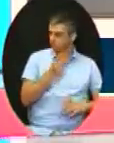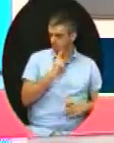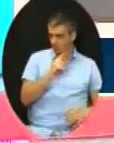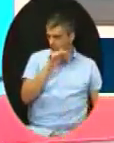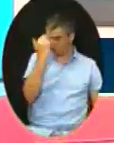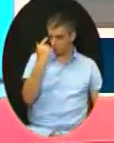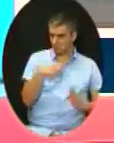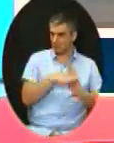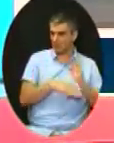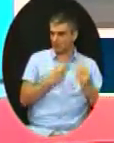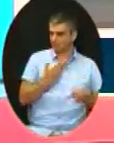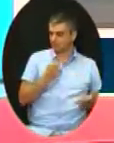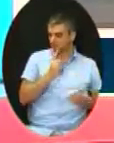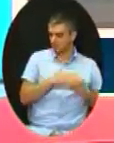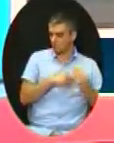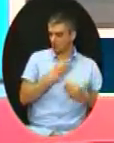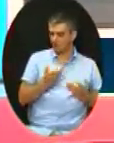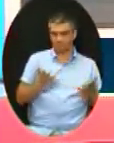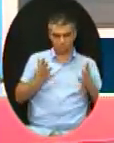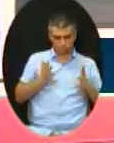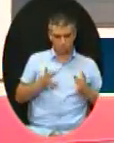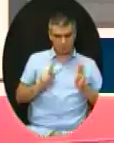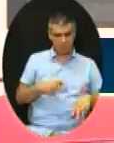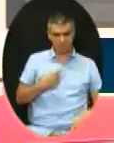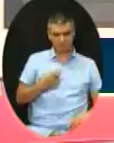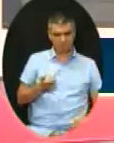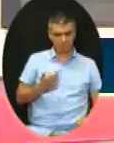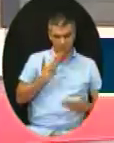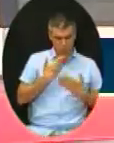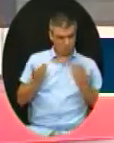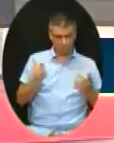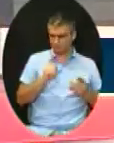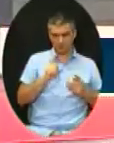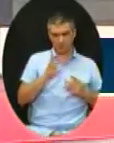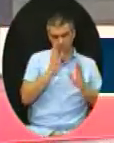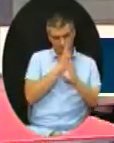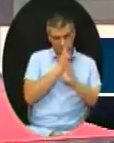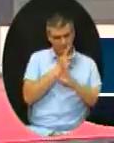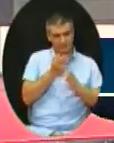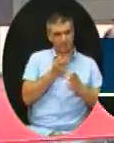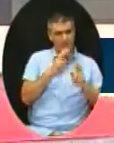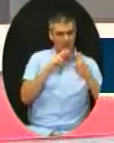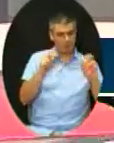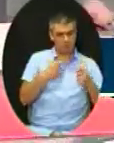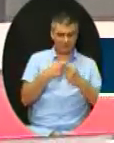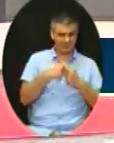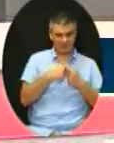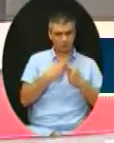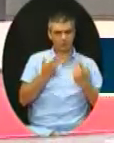לא חרגו מכללי המשחק, זאת מעורבות בוצה, גלויה. זה לא שהם מסתתרים מאחורי עמותות